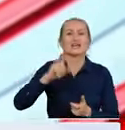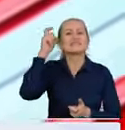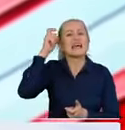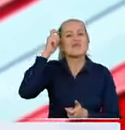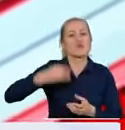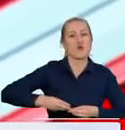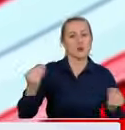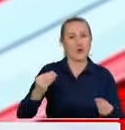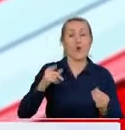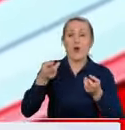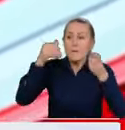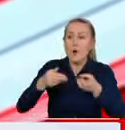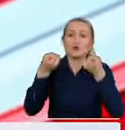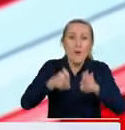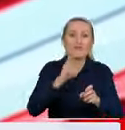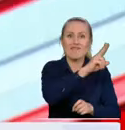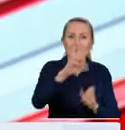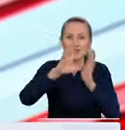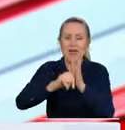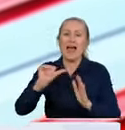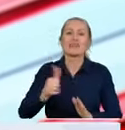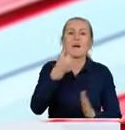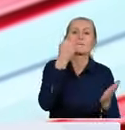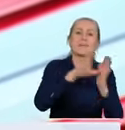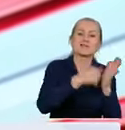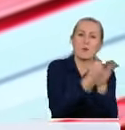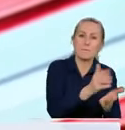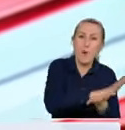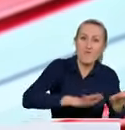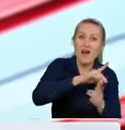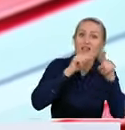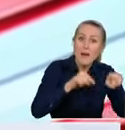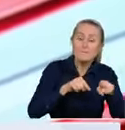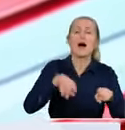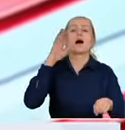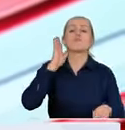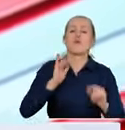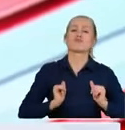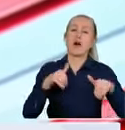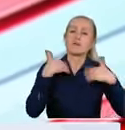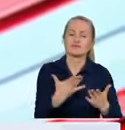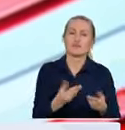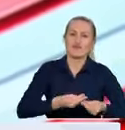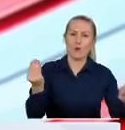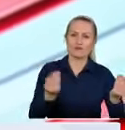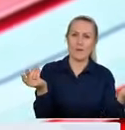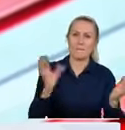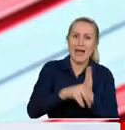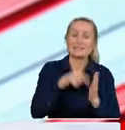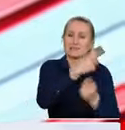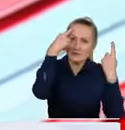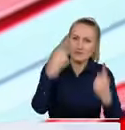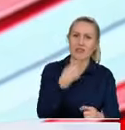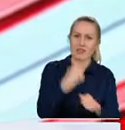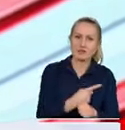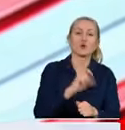które mogłyby powstać w każdym mieście, najpierw w miastach powiatowych, tak żeby właśnie powodować rozwój tych miast, które same będą decydować o tym,